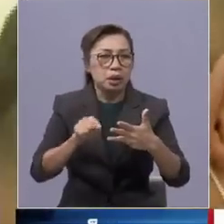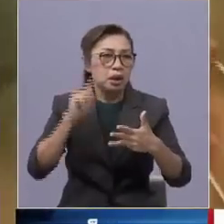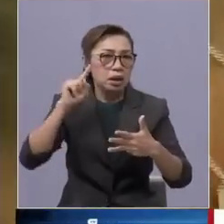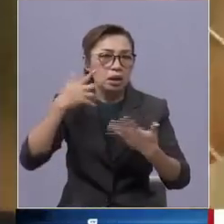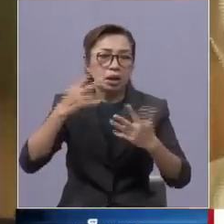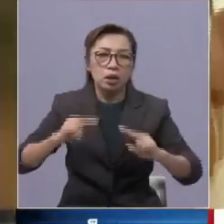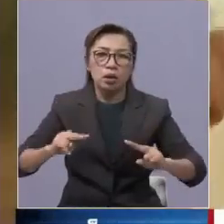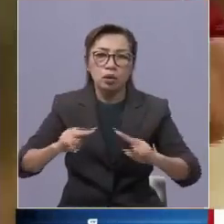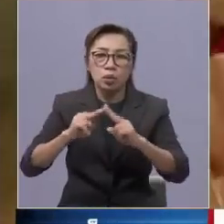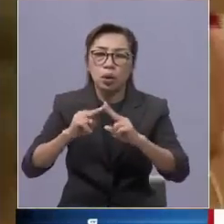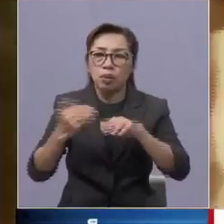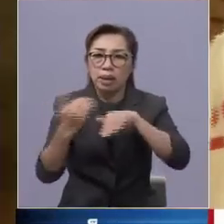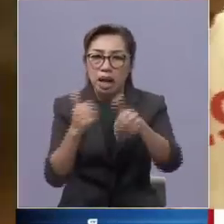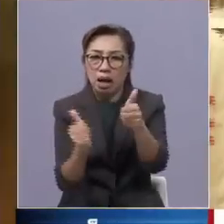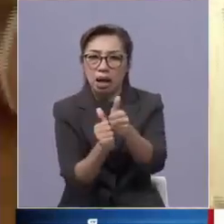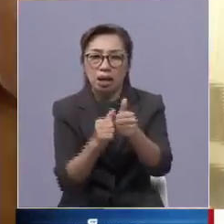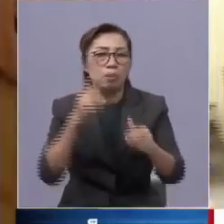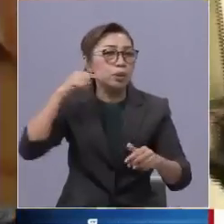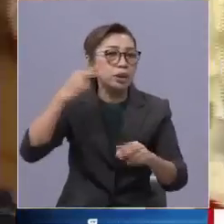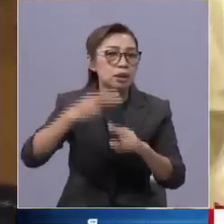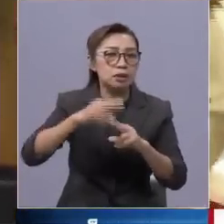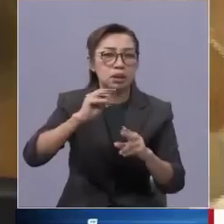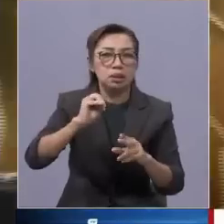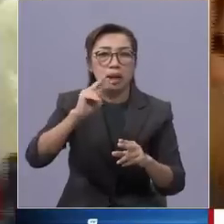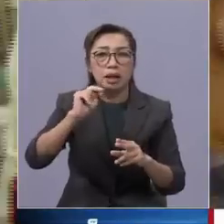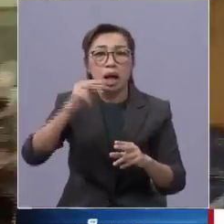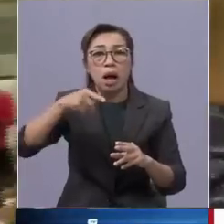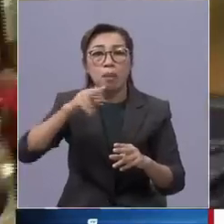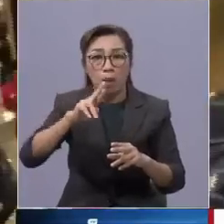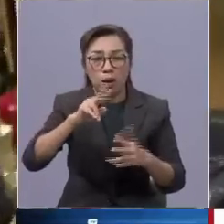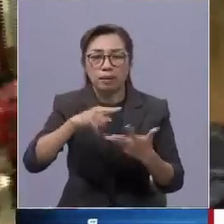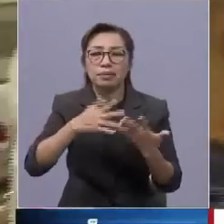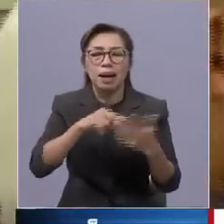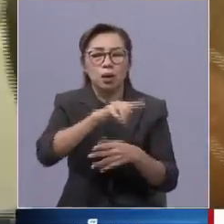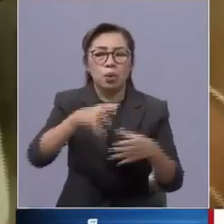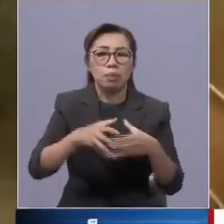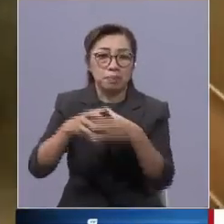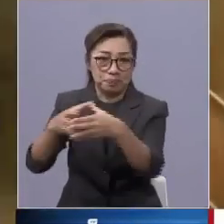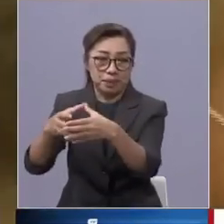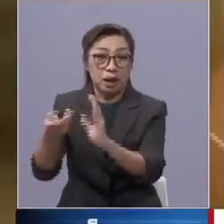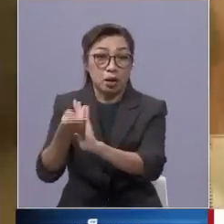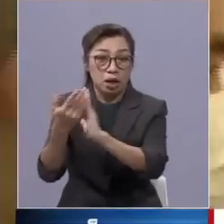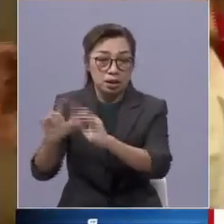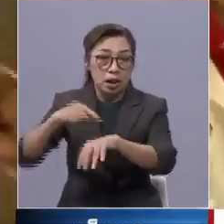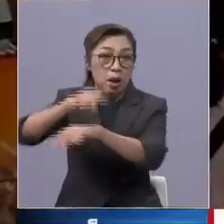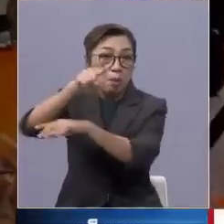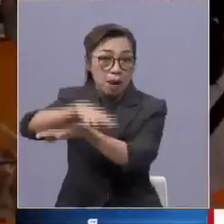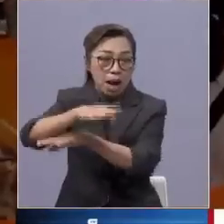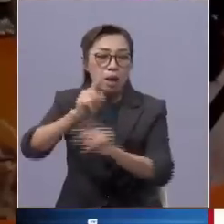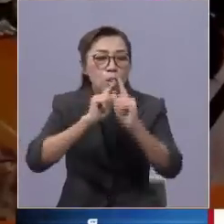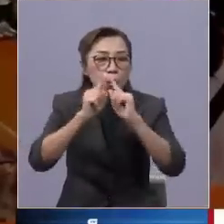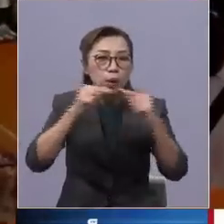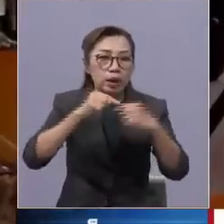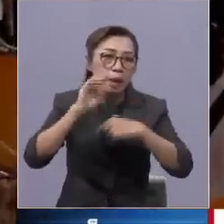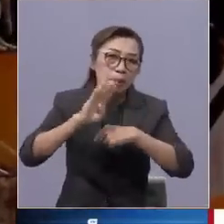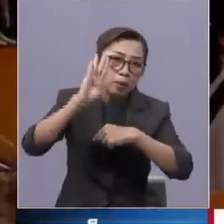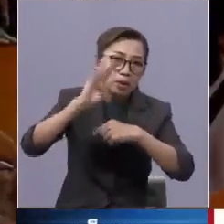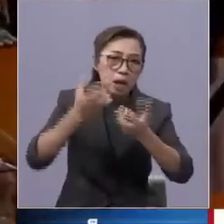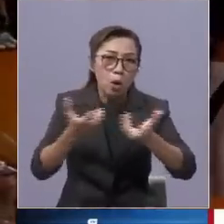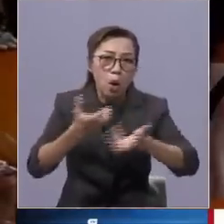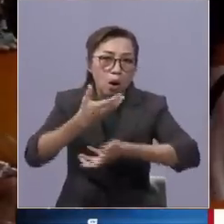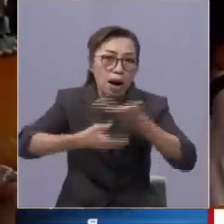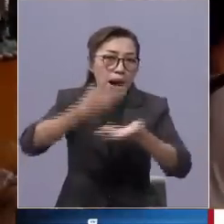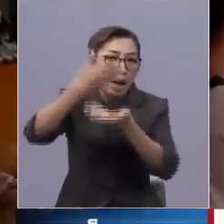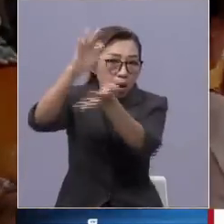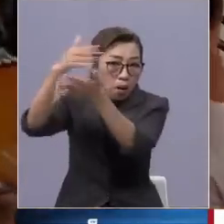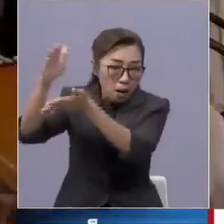ฐมนตรีช่วยคมนาคมนะครับแล้วก็หมอภูมินก็ยังอยู่ส่วนช่วงบ่ายก็จะไปคุยกับผู้ประกอบการการส่งออกนะครับไปถก